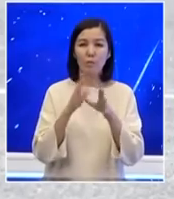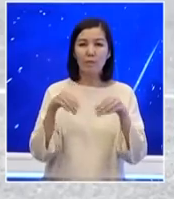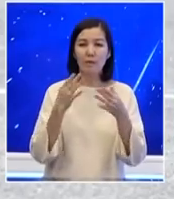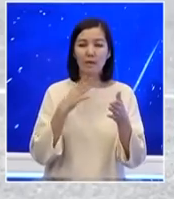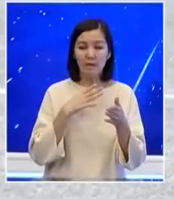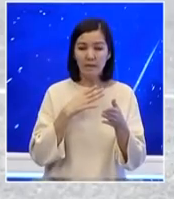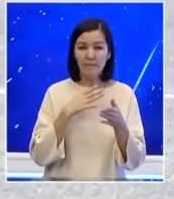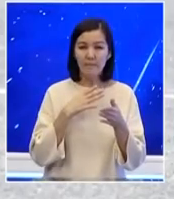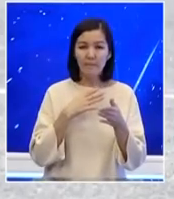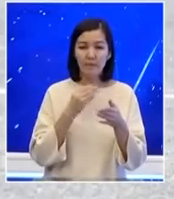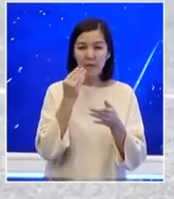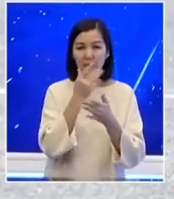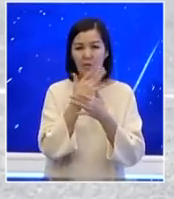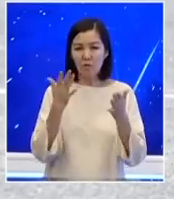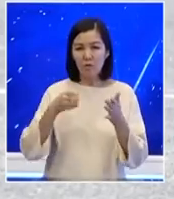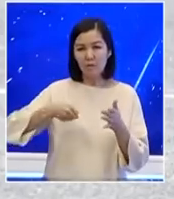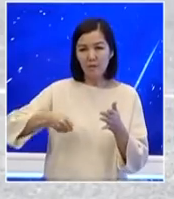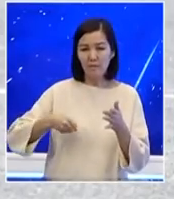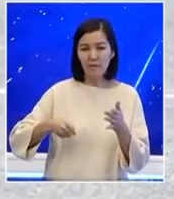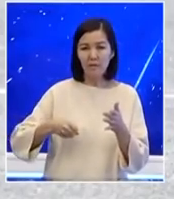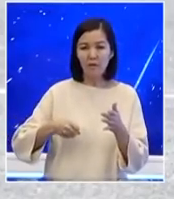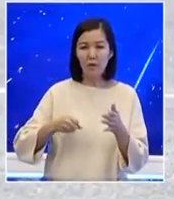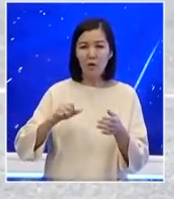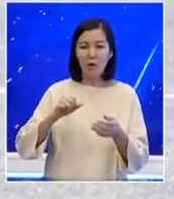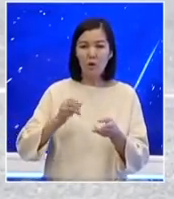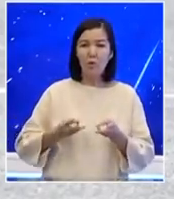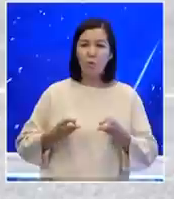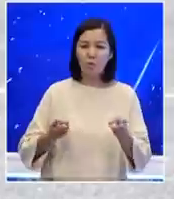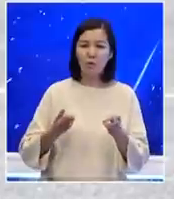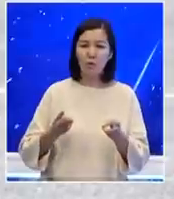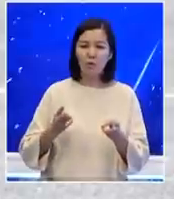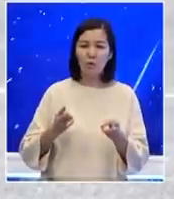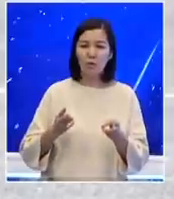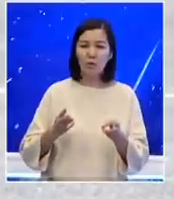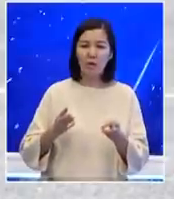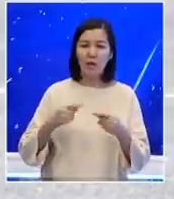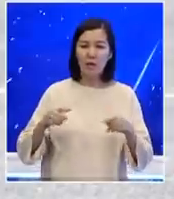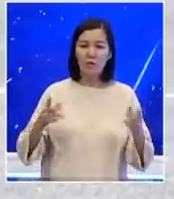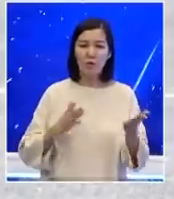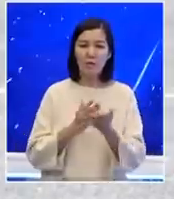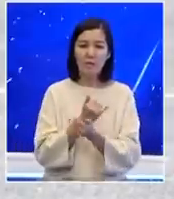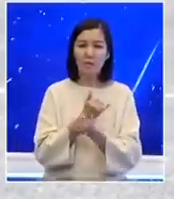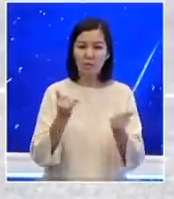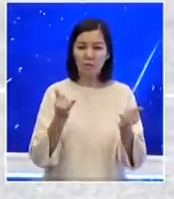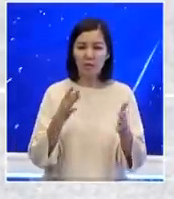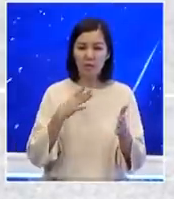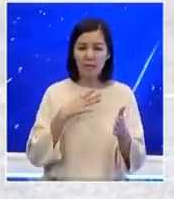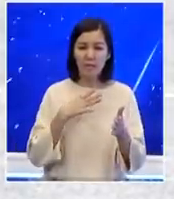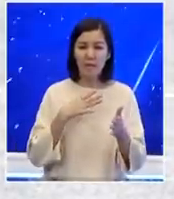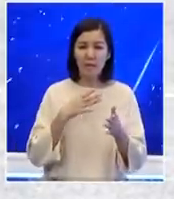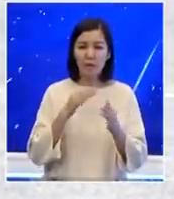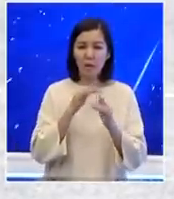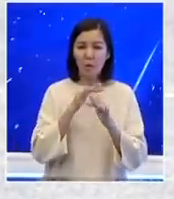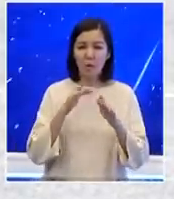Оның ішінде азық-түлік себептері, жаңағы отын, суы, басқа да қызмет көрсету салалары арқылы осындай көп